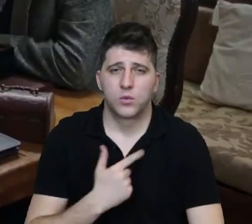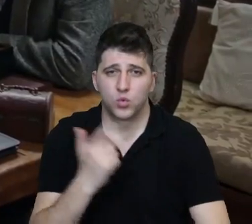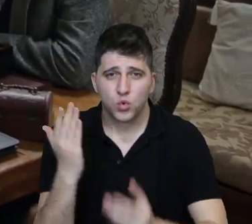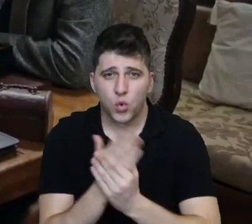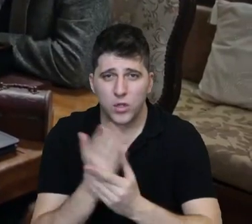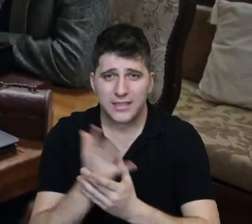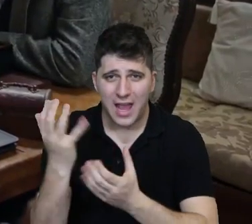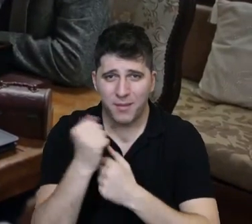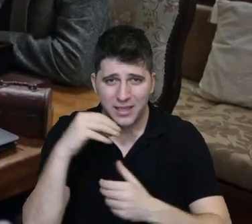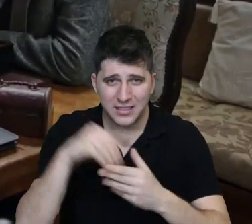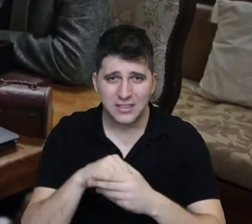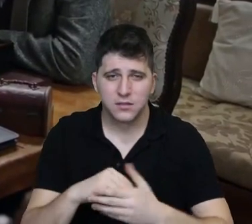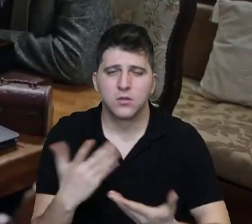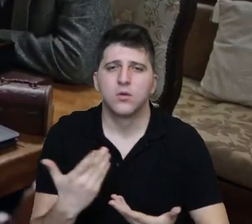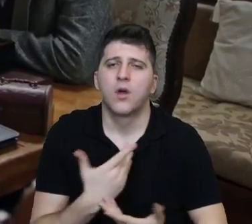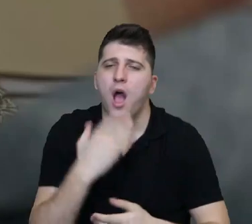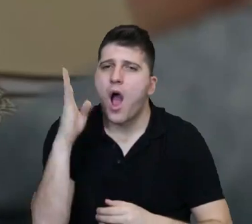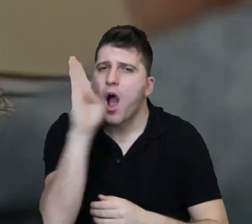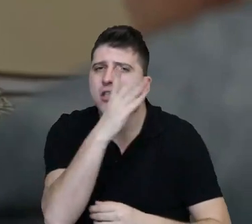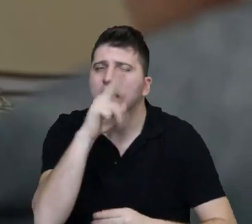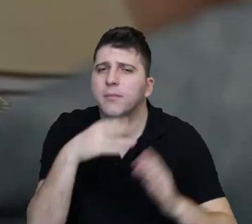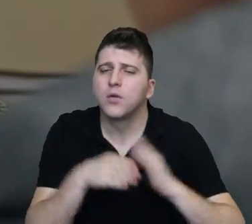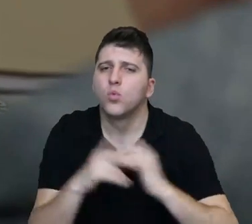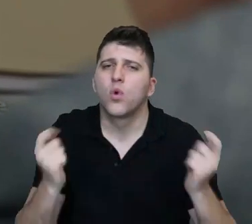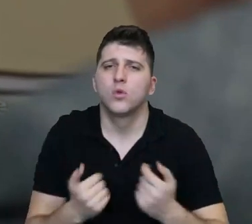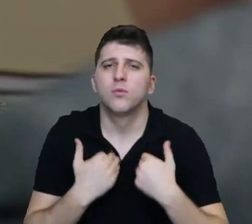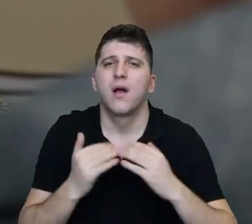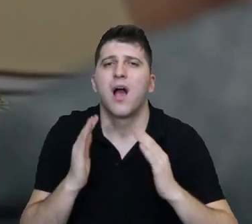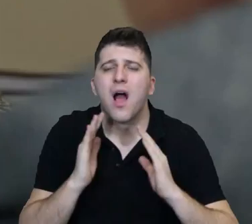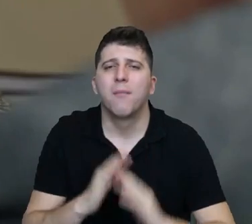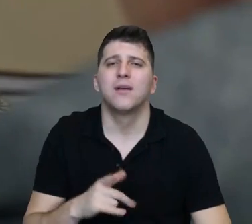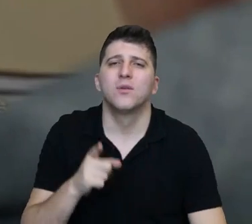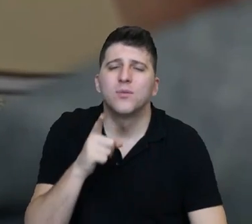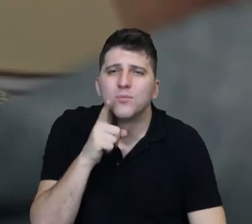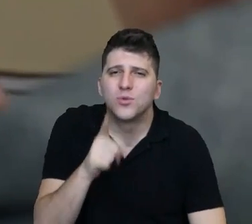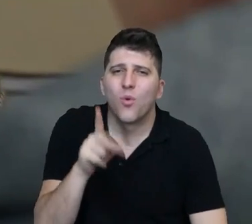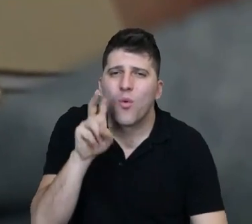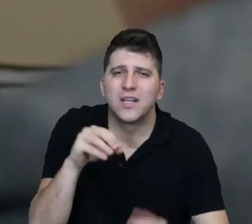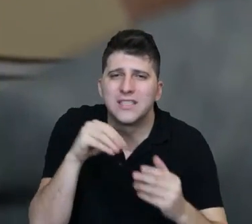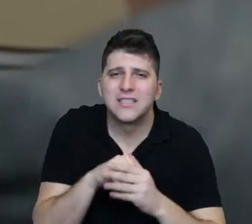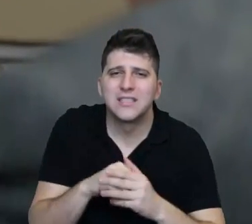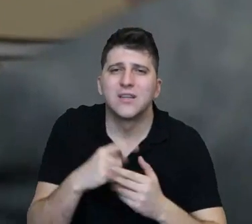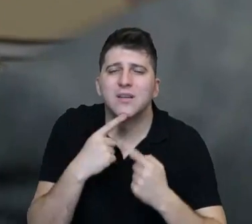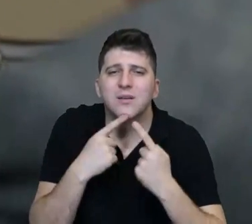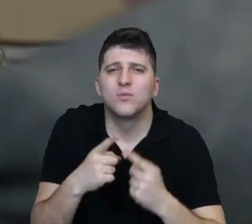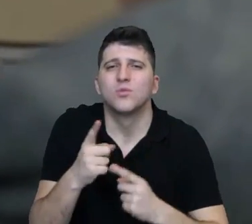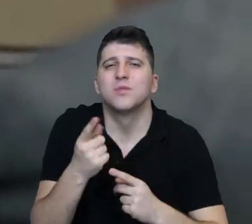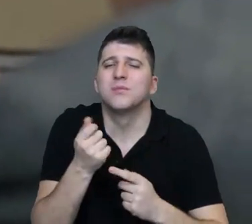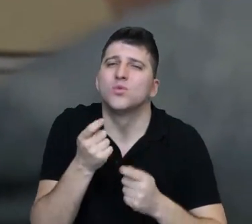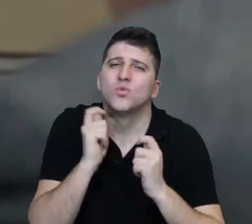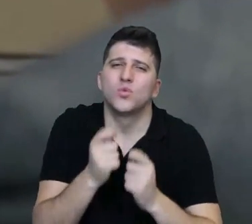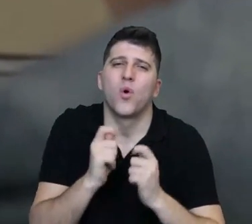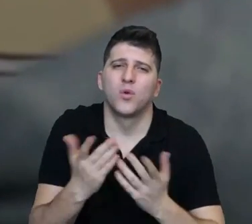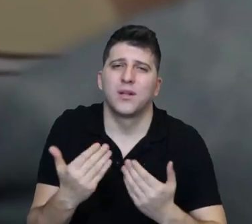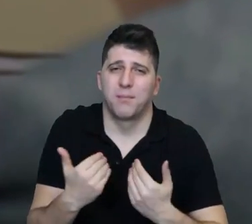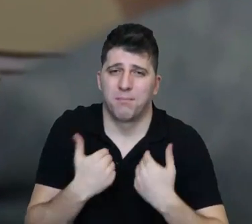dosyaları getirebilmek için James Bond gibi çalışıyorum ya. Fakat Sean Connery olanından. Çünkü Sean Connery beni, yani